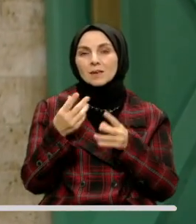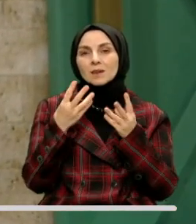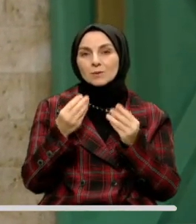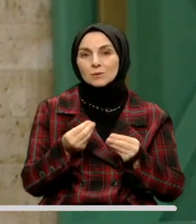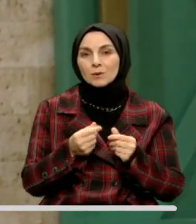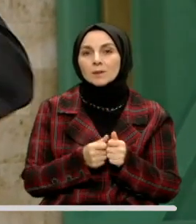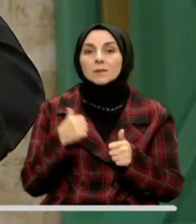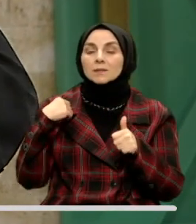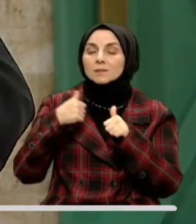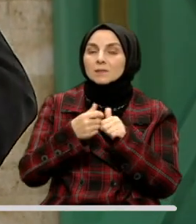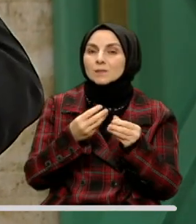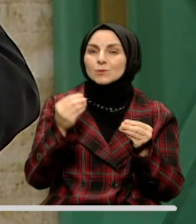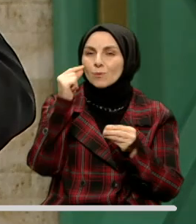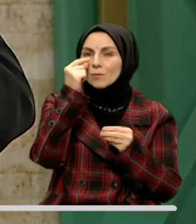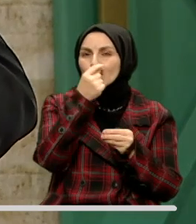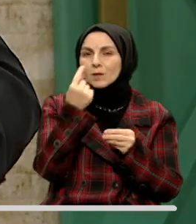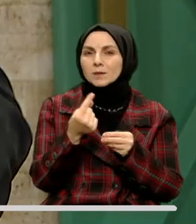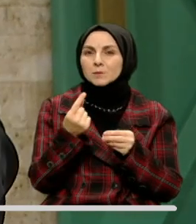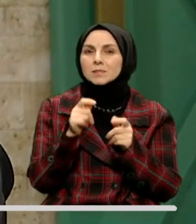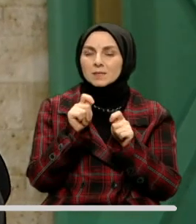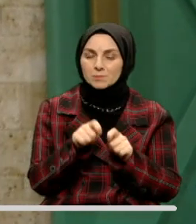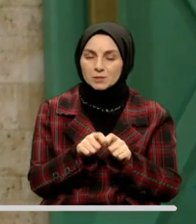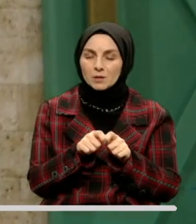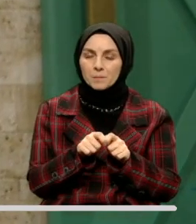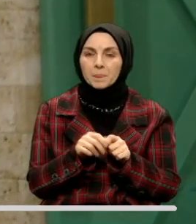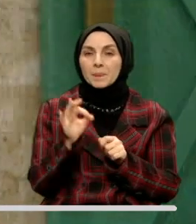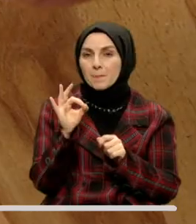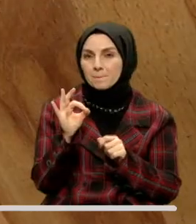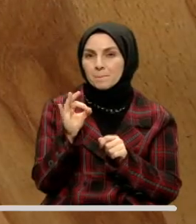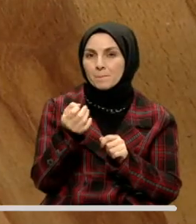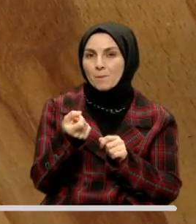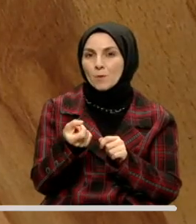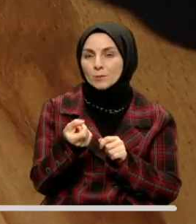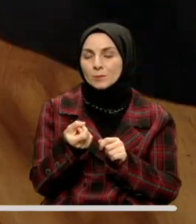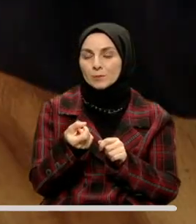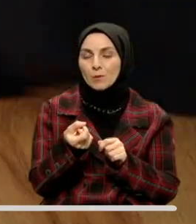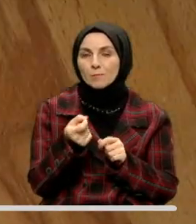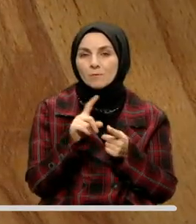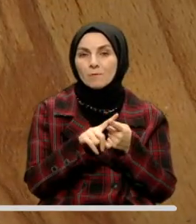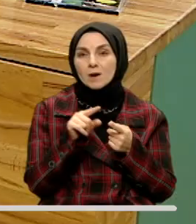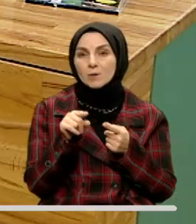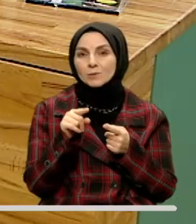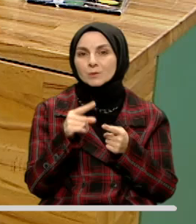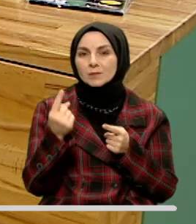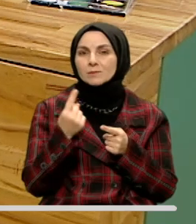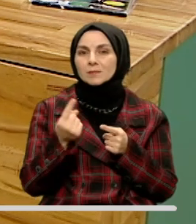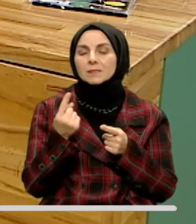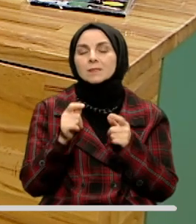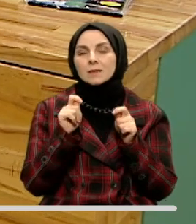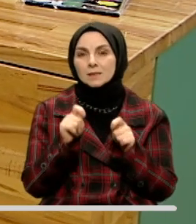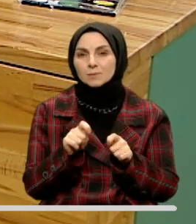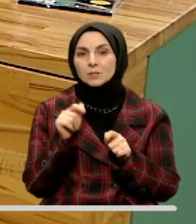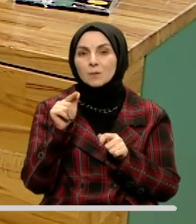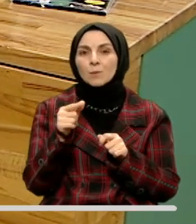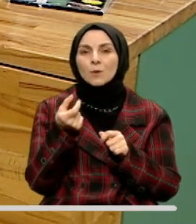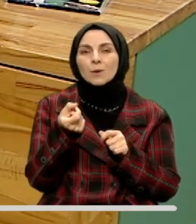Böyle bir pimpon topuyla bir fırıldak yapıyoruz. Bakın bu da. Bunu da nasıl yapacağımızı göreceğiz mi? Evet, göreceğiz. Hadi şimdi hemen bakalım. Pimpon